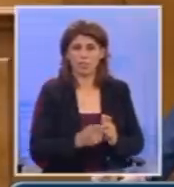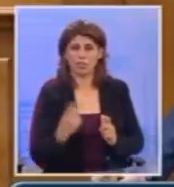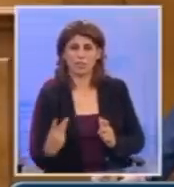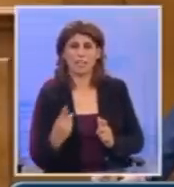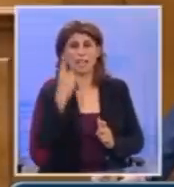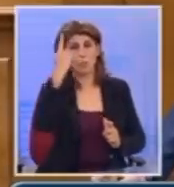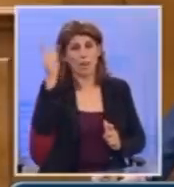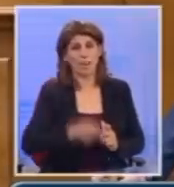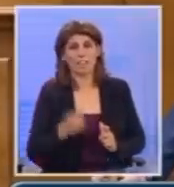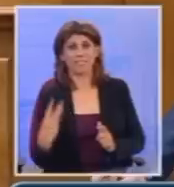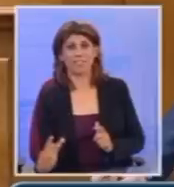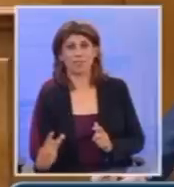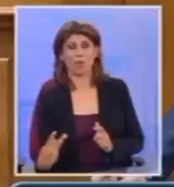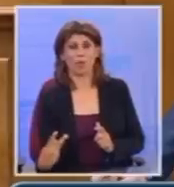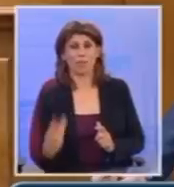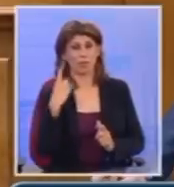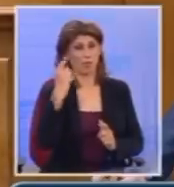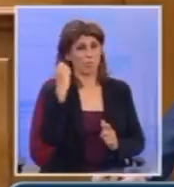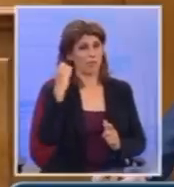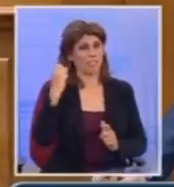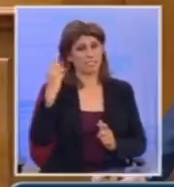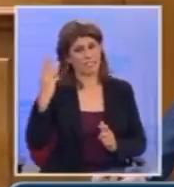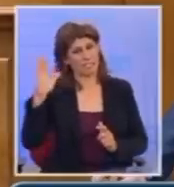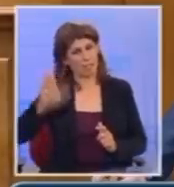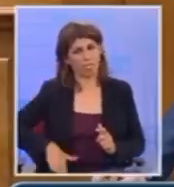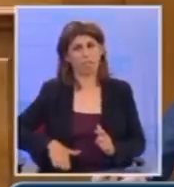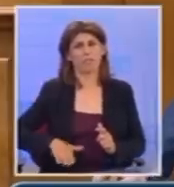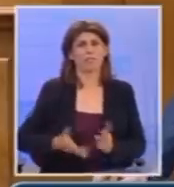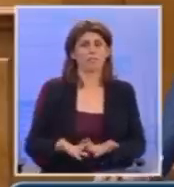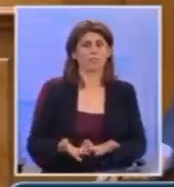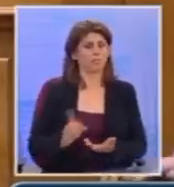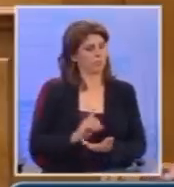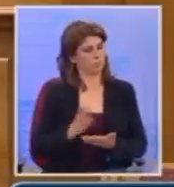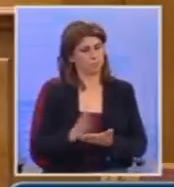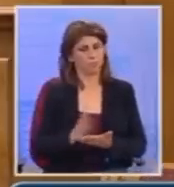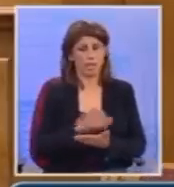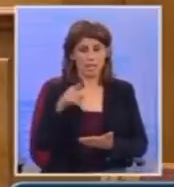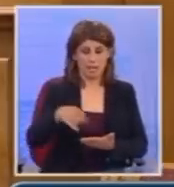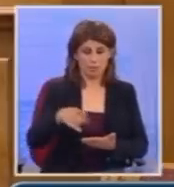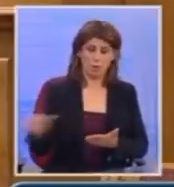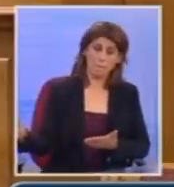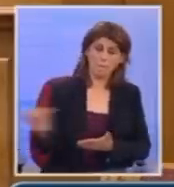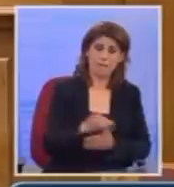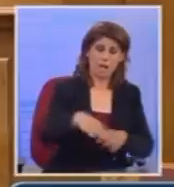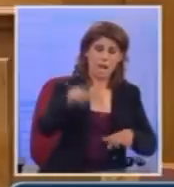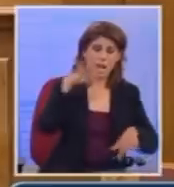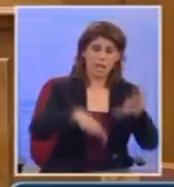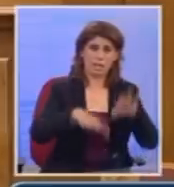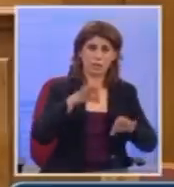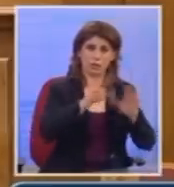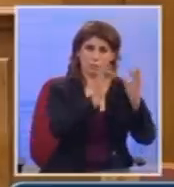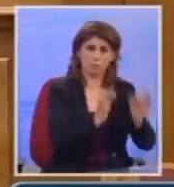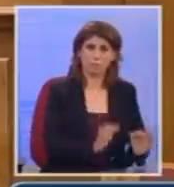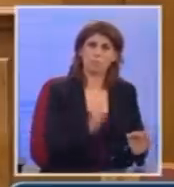τρίτου. Με βάση αυτή τη λογική επαναφέρουμε την κλήρωση στα πειραματικά και αφήνουμε τα πρότυπα